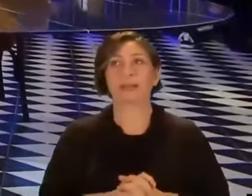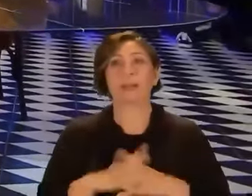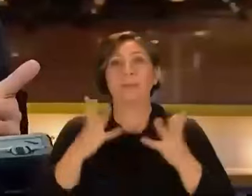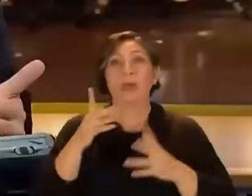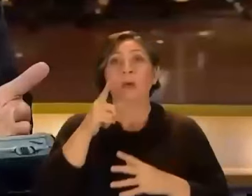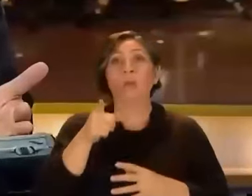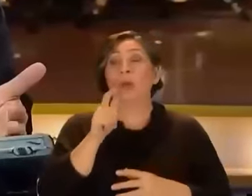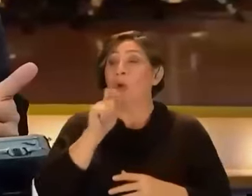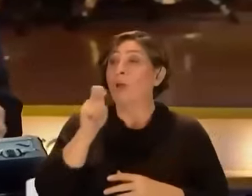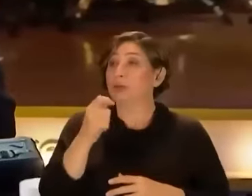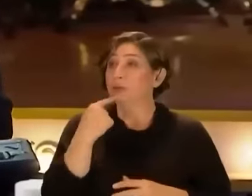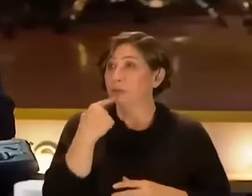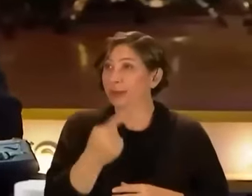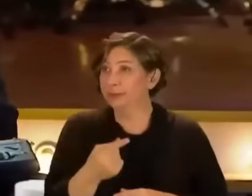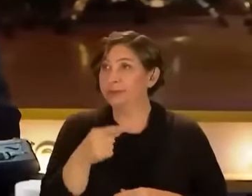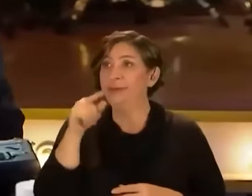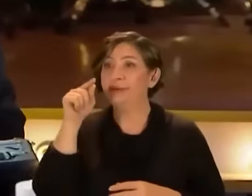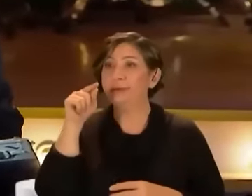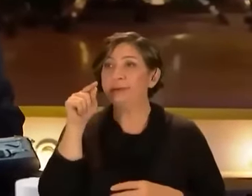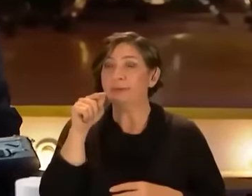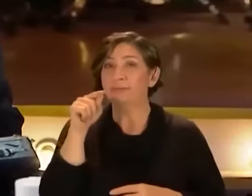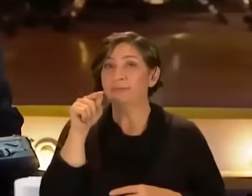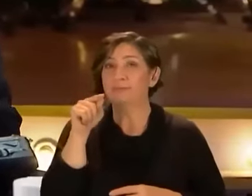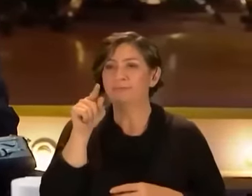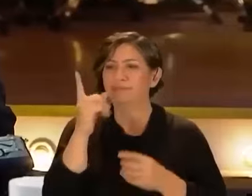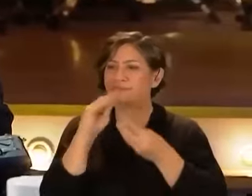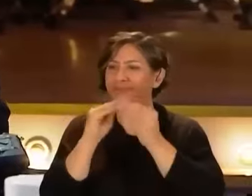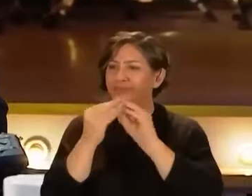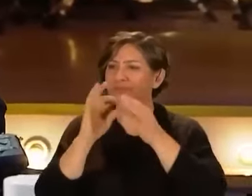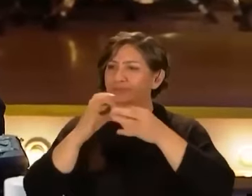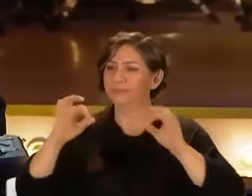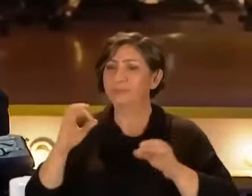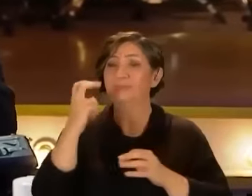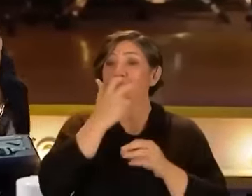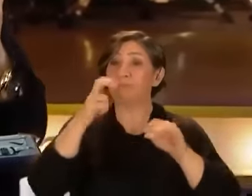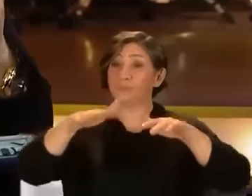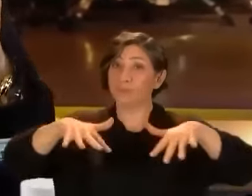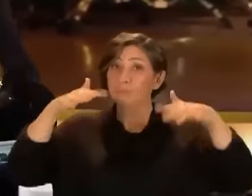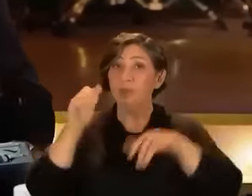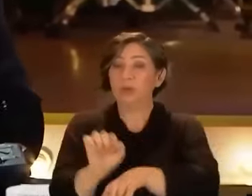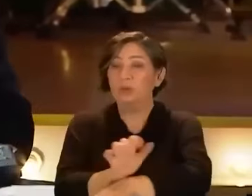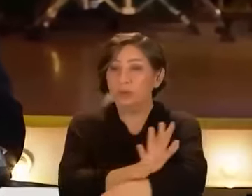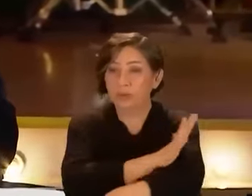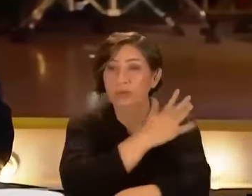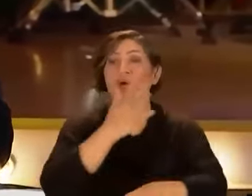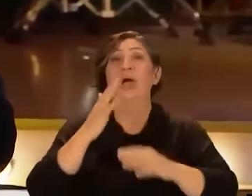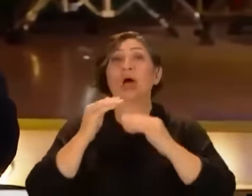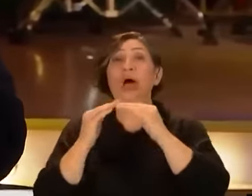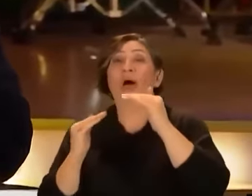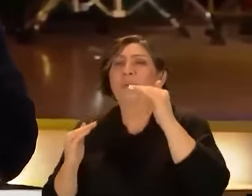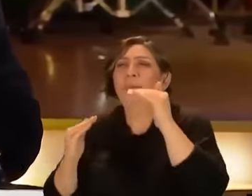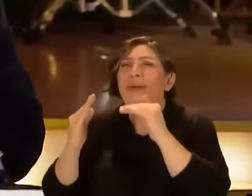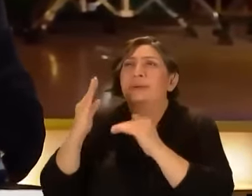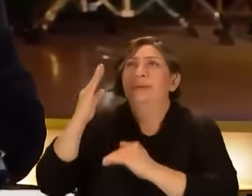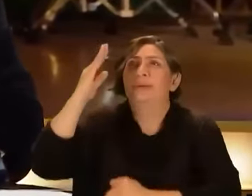Bu röportajlarda diyorsun ki şu biraz problemli bir cümle. Konserlerde duyguların arşa